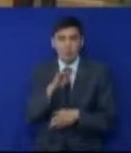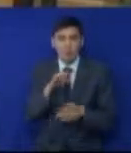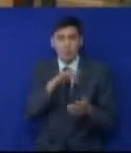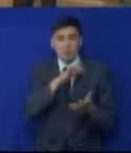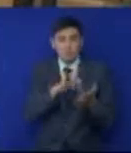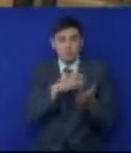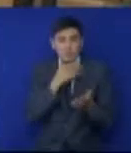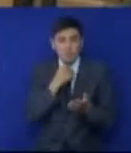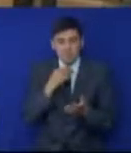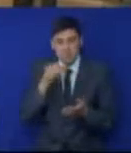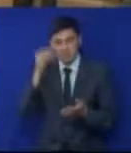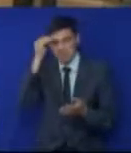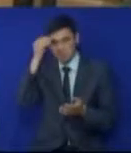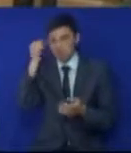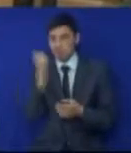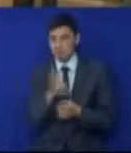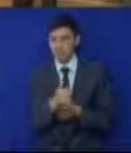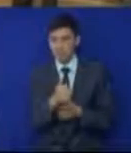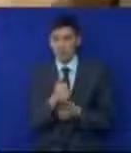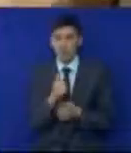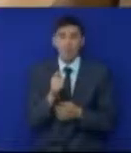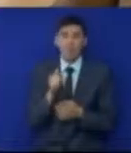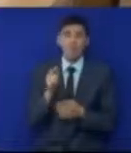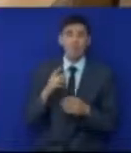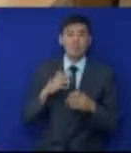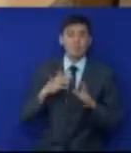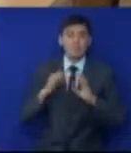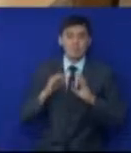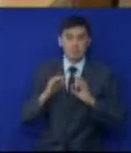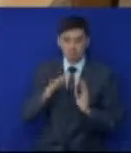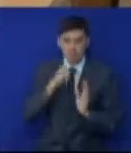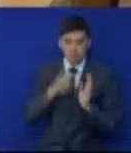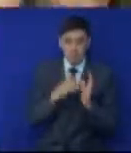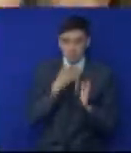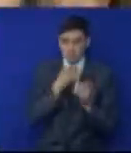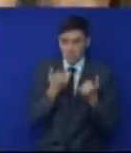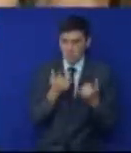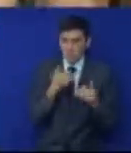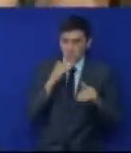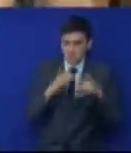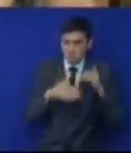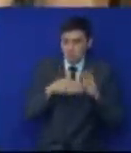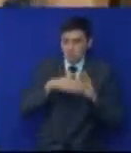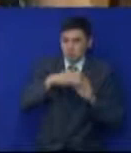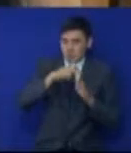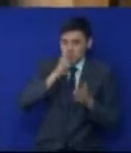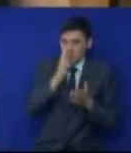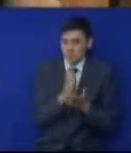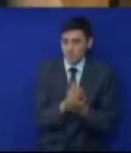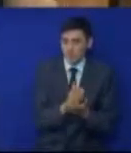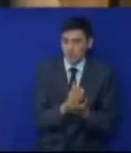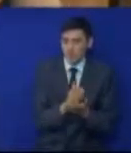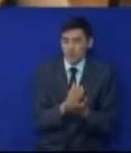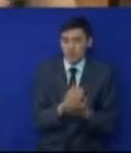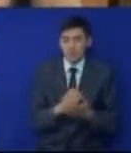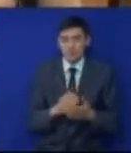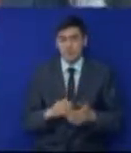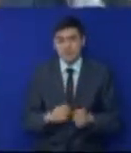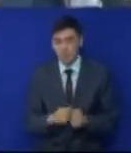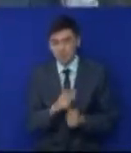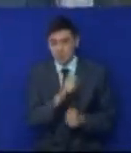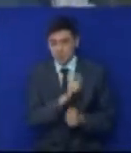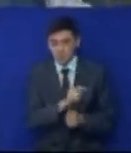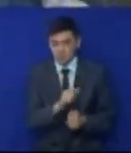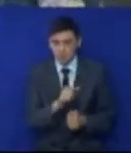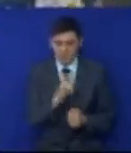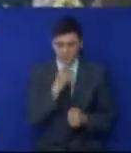пікірде екенін жеткізді. Ол өз сөзінде Семей қаласының жақсы жаққа қарай өзгергендігін атап өткен. Шара барысында еңбек жолдарын